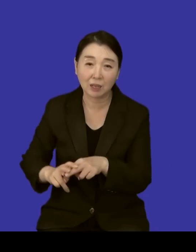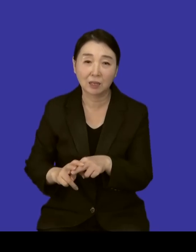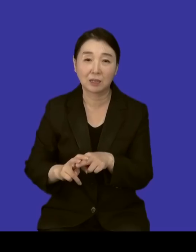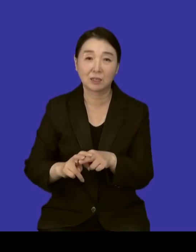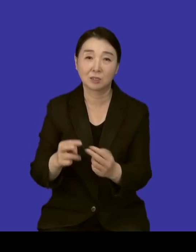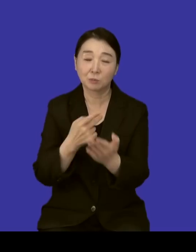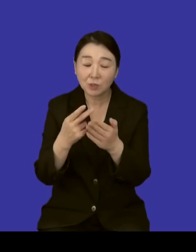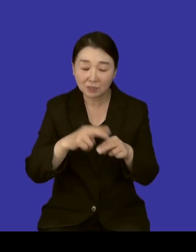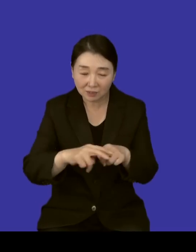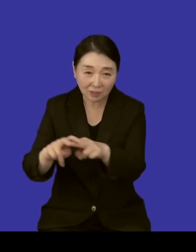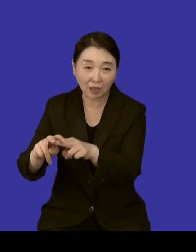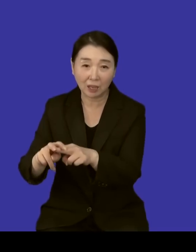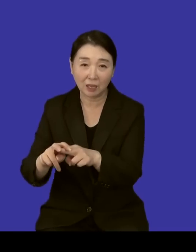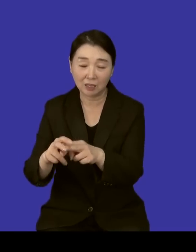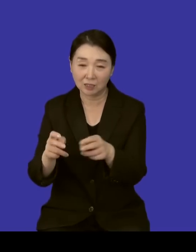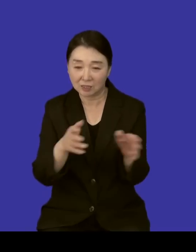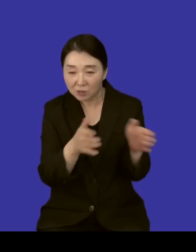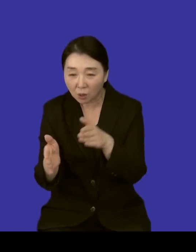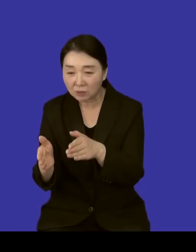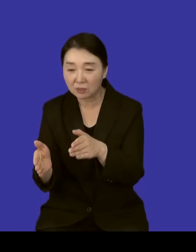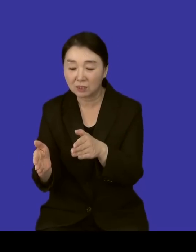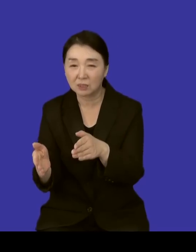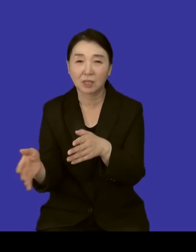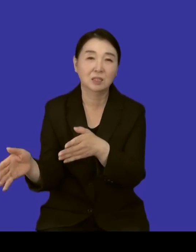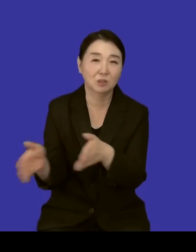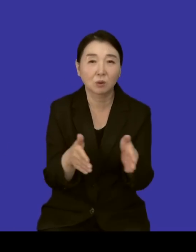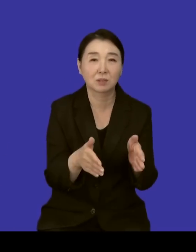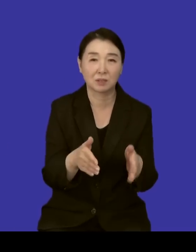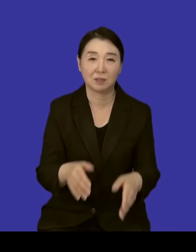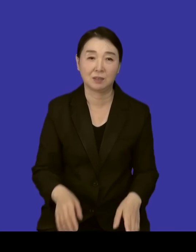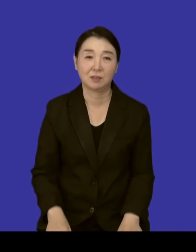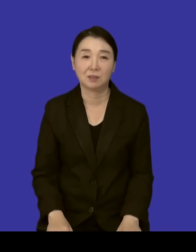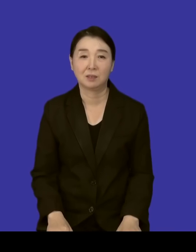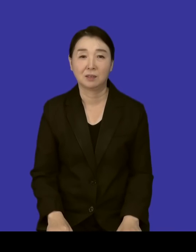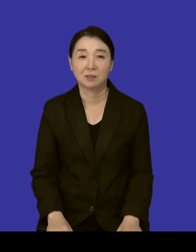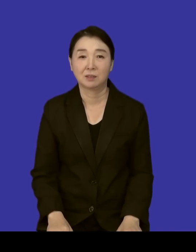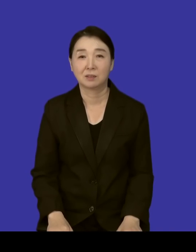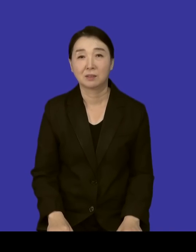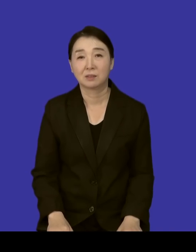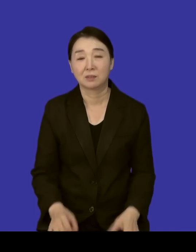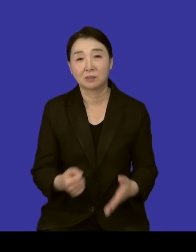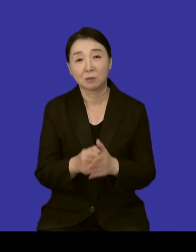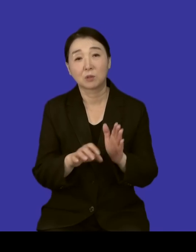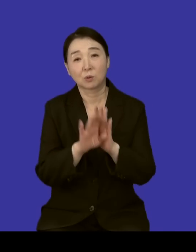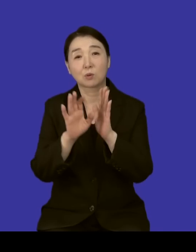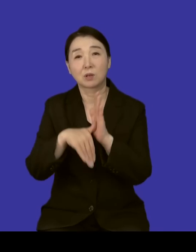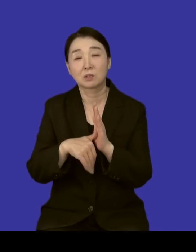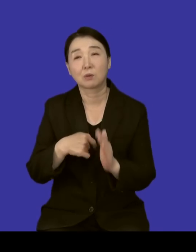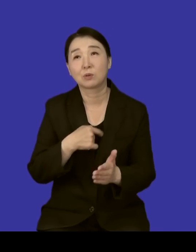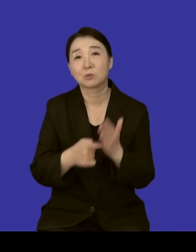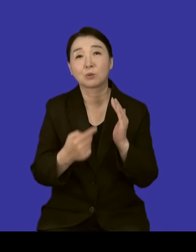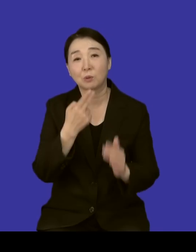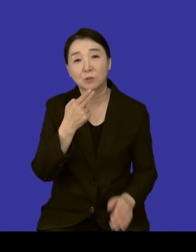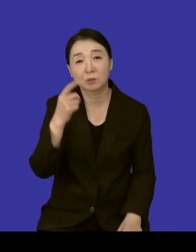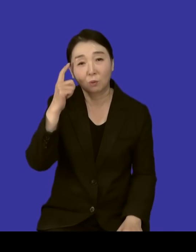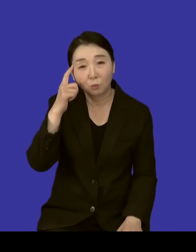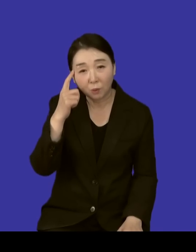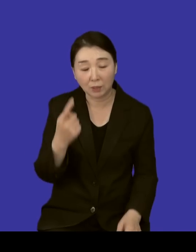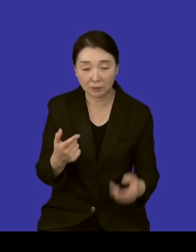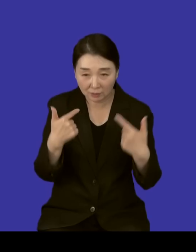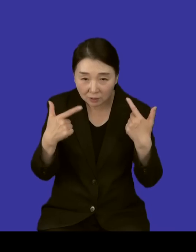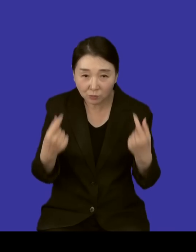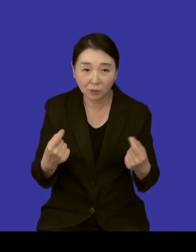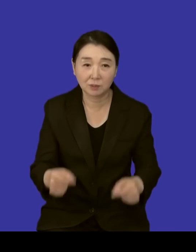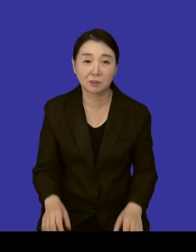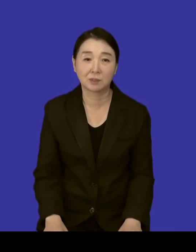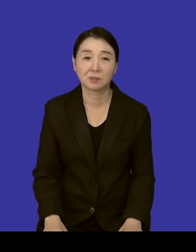또 이제 다시 걷고 맞아요. 다시 하고. 그러니까 코로나 때 우리는 타격을 안 받지. 왜 똑같이 하니까.